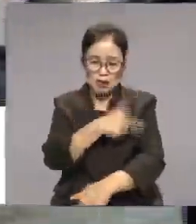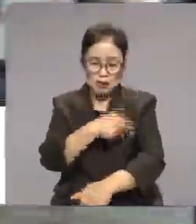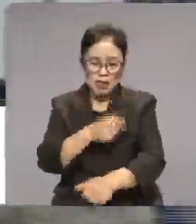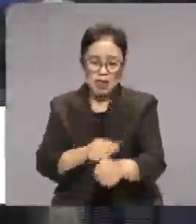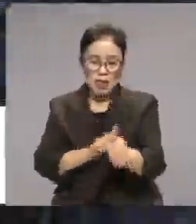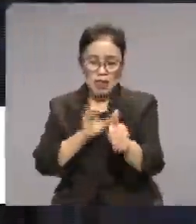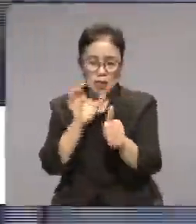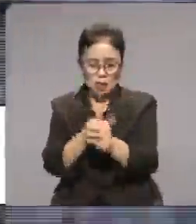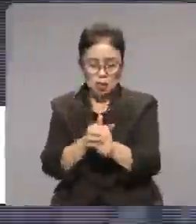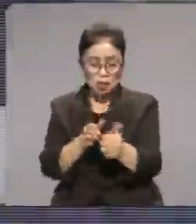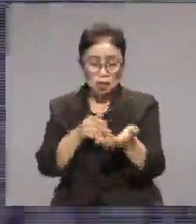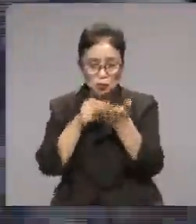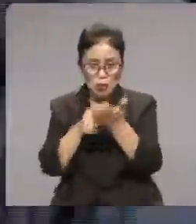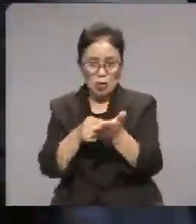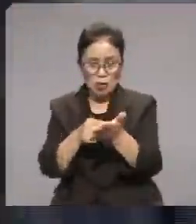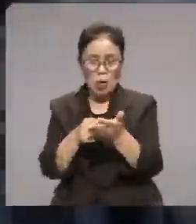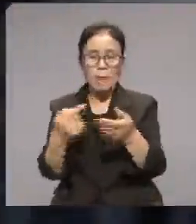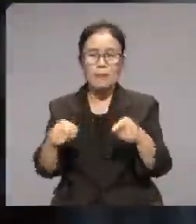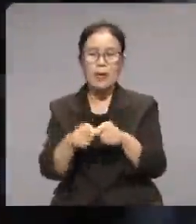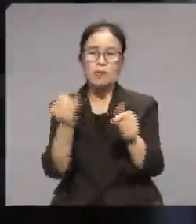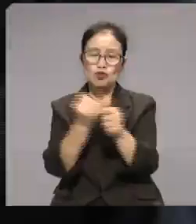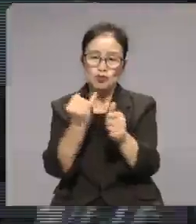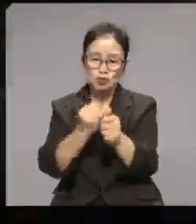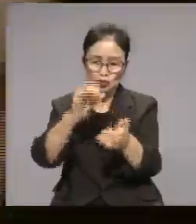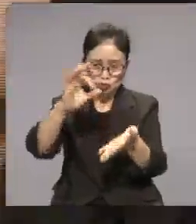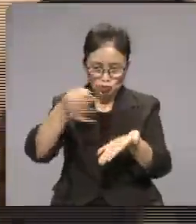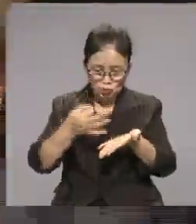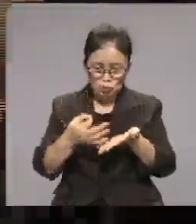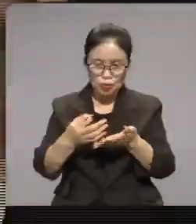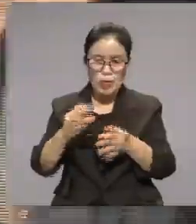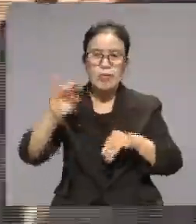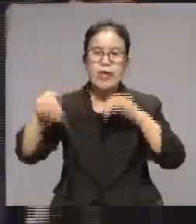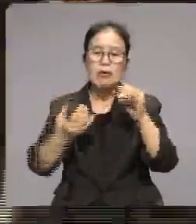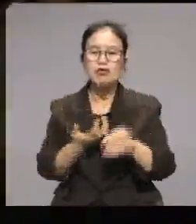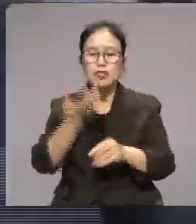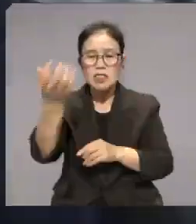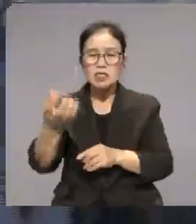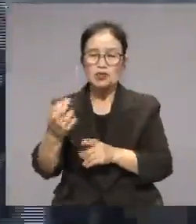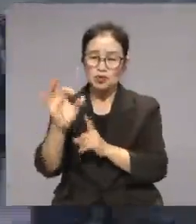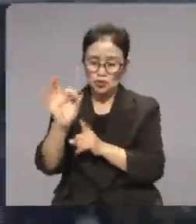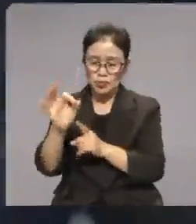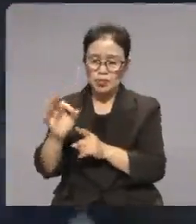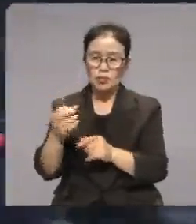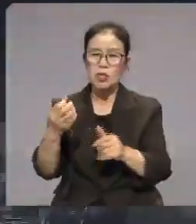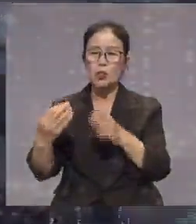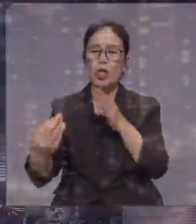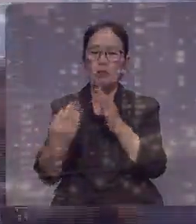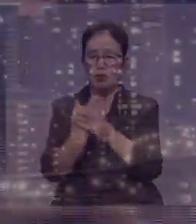과정과 함께 이들 부부가 받은 급여와 태국 이주비를 뇌물로 의심하고 있습니다.